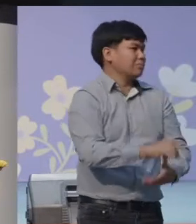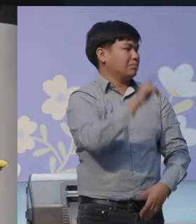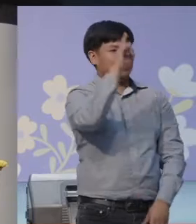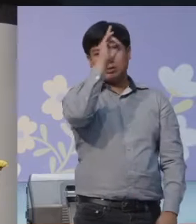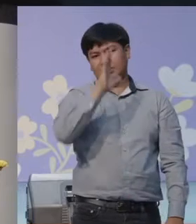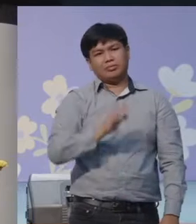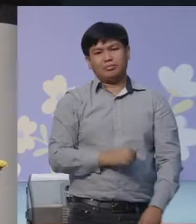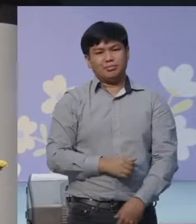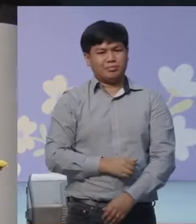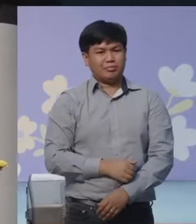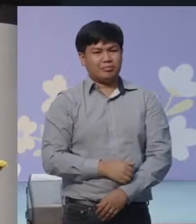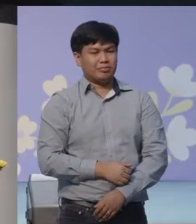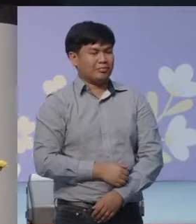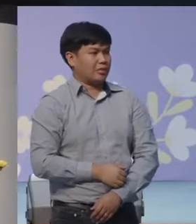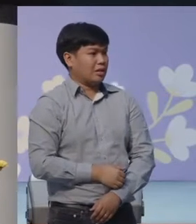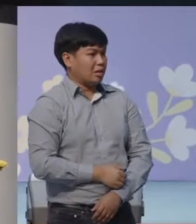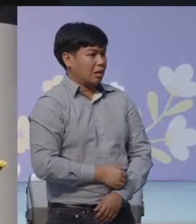At